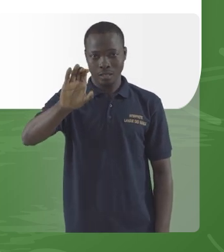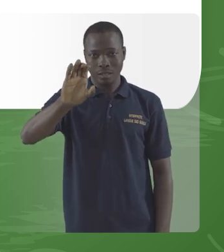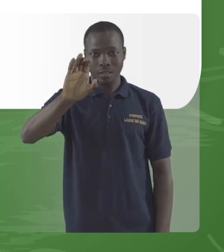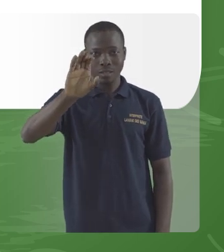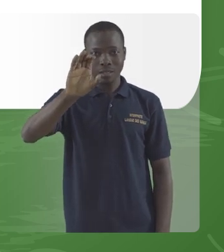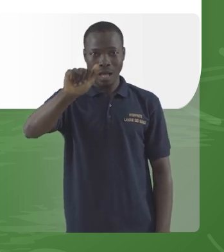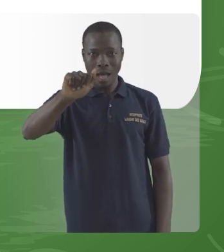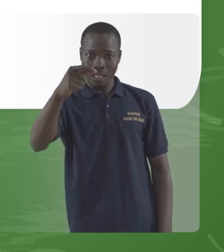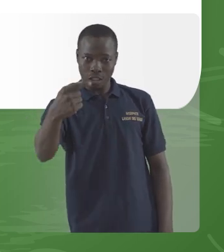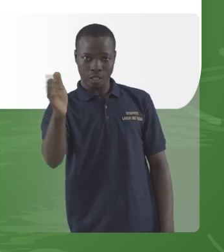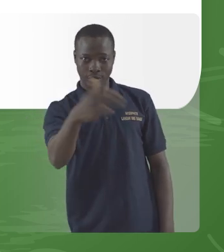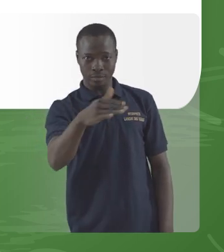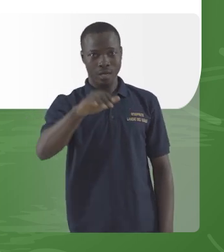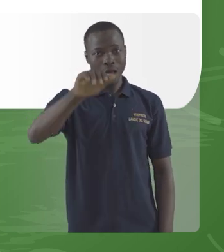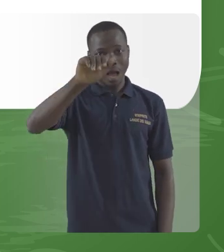CAG,